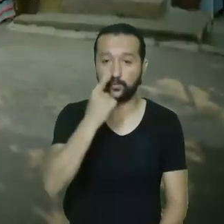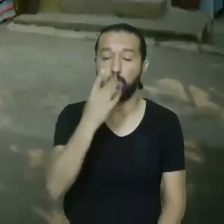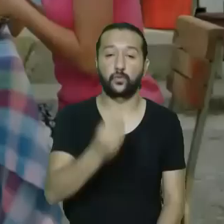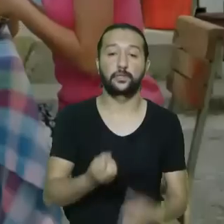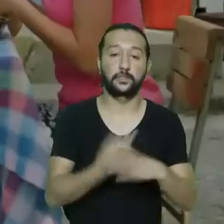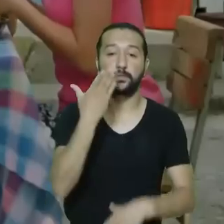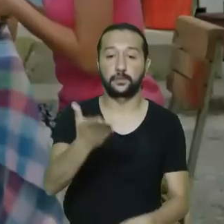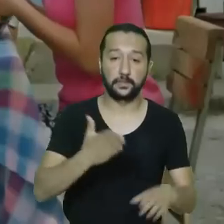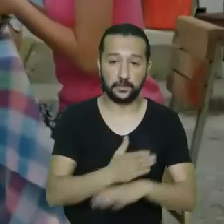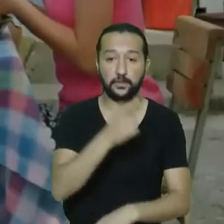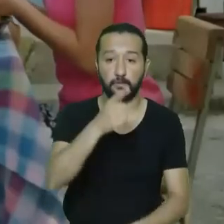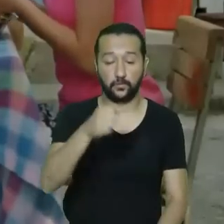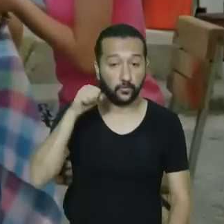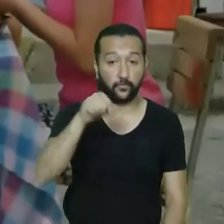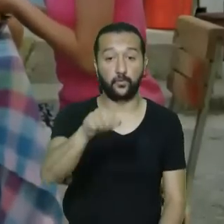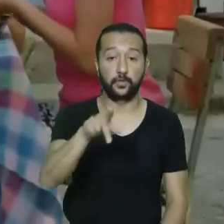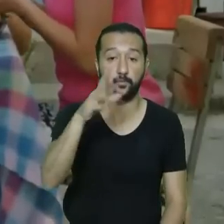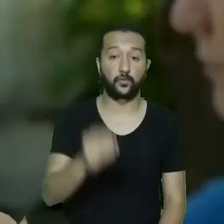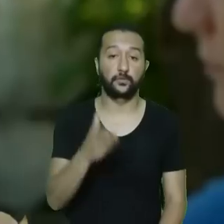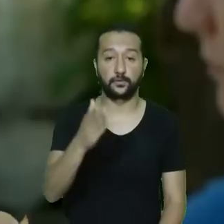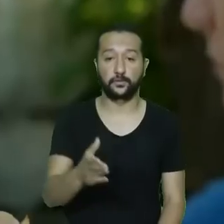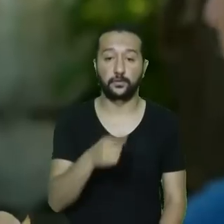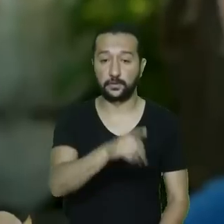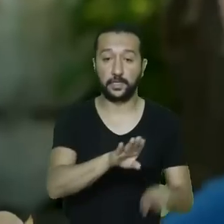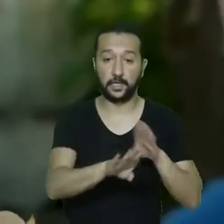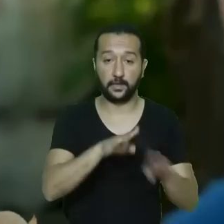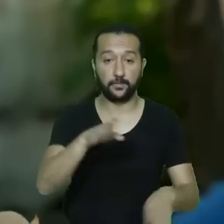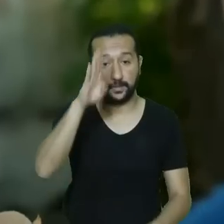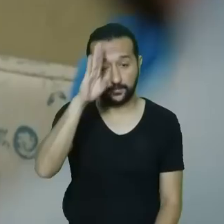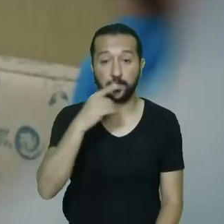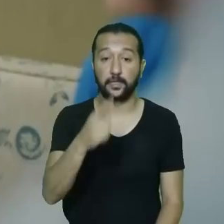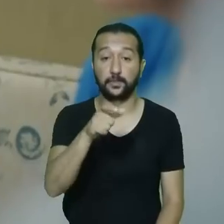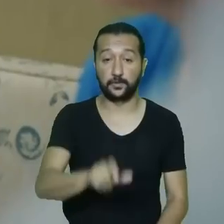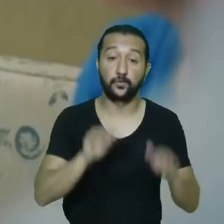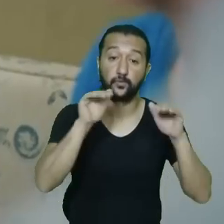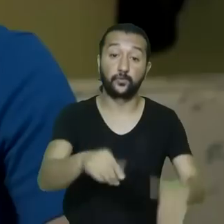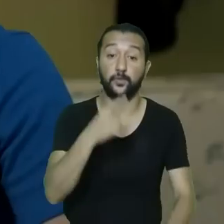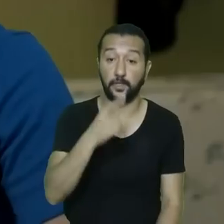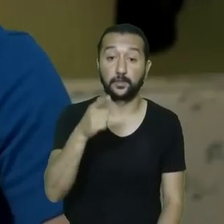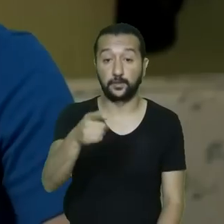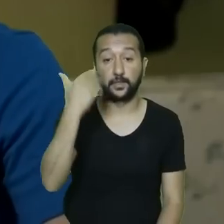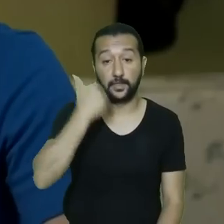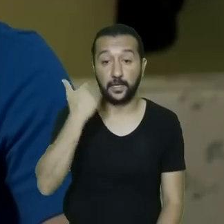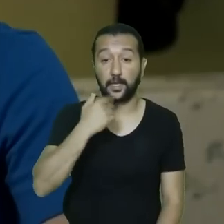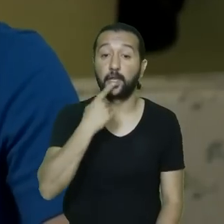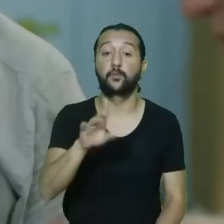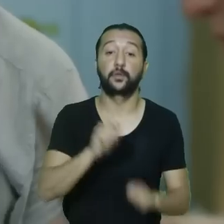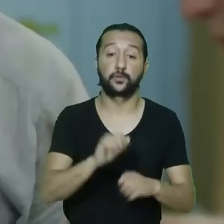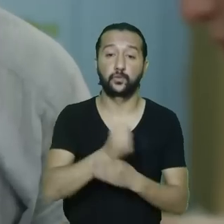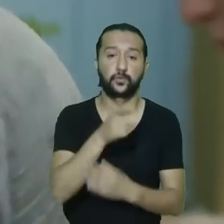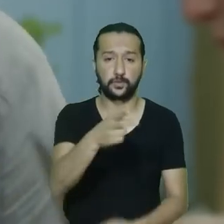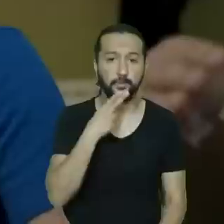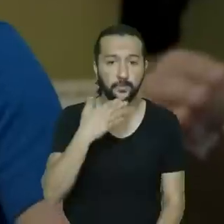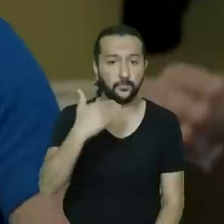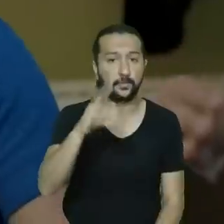çek. Sanki biri öyle yumruk atmış gibi olacak. Kapıya çarptım dersin. Düştüm dersin. Yalanı söylemediğin şey mi? Şşt